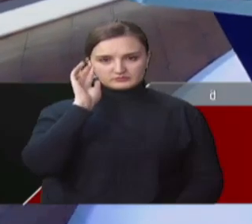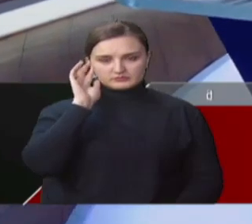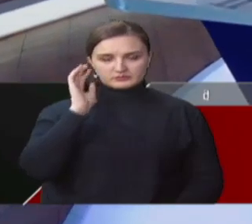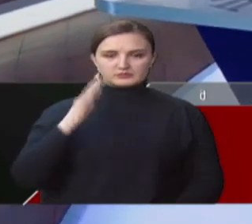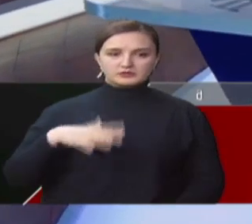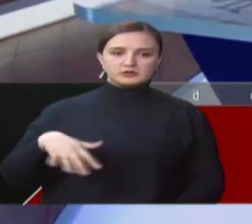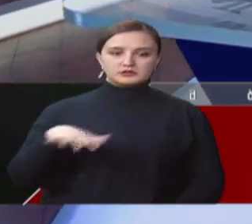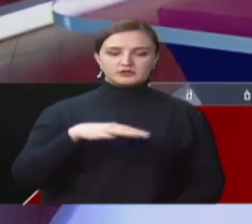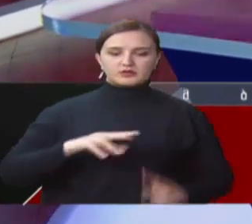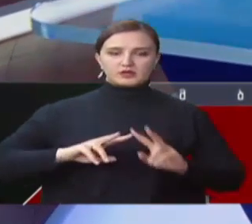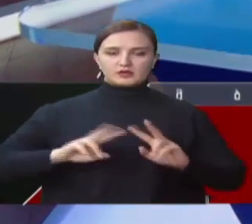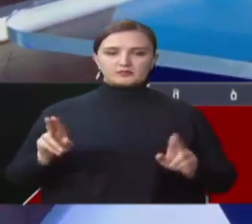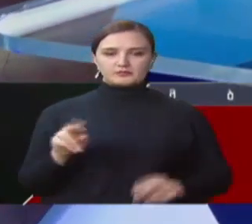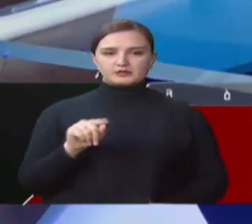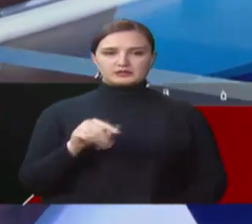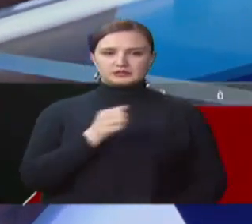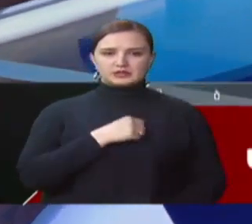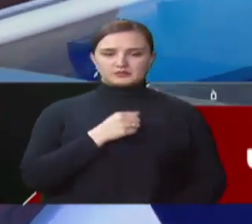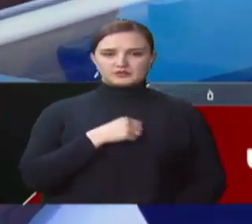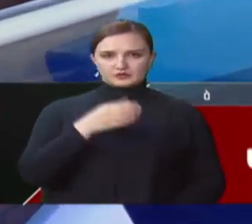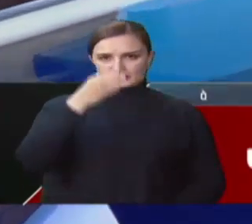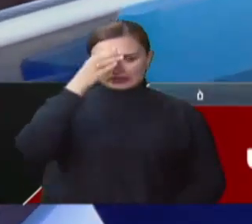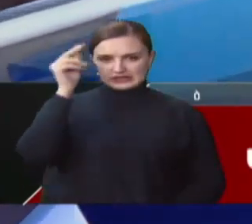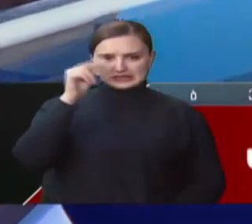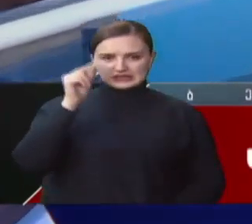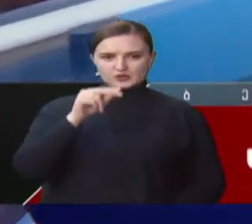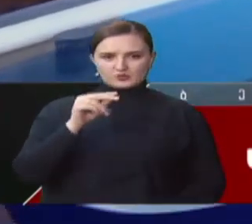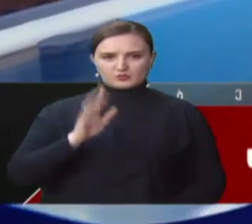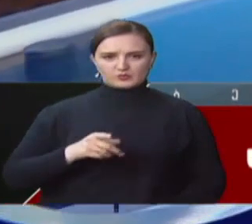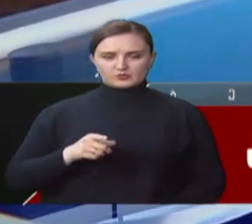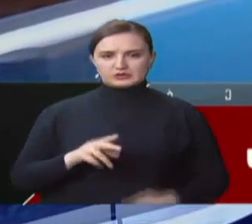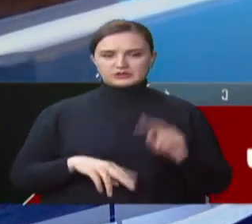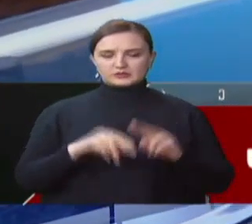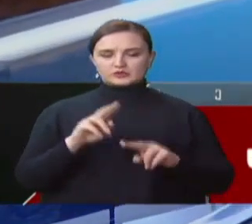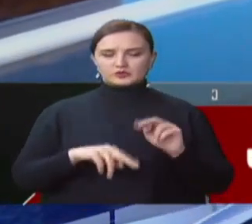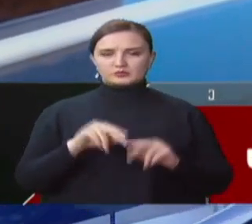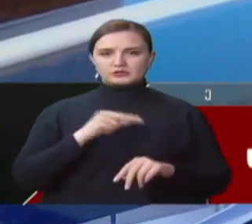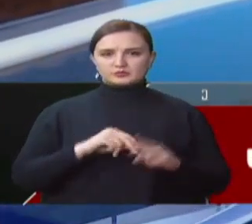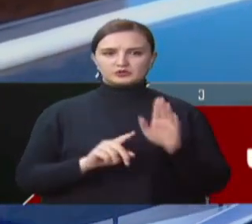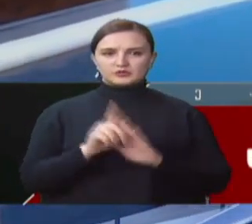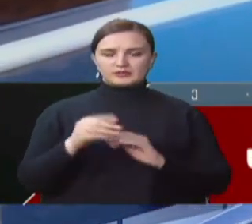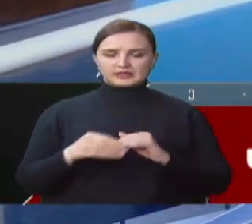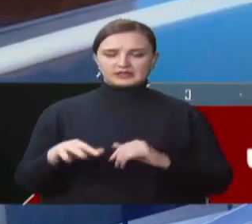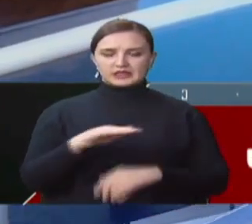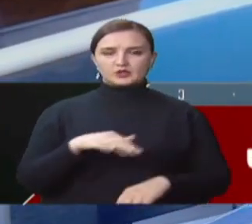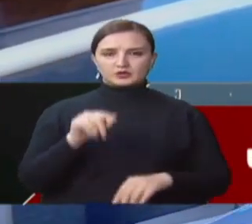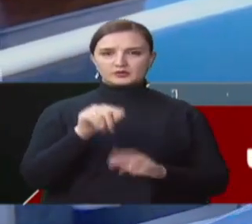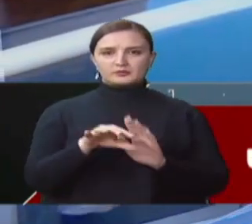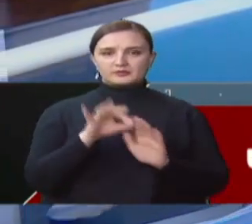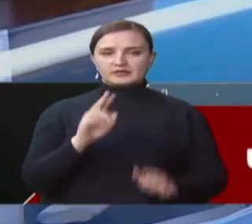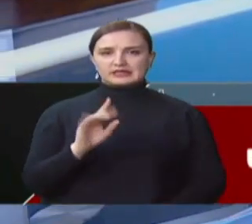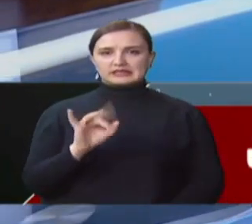Dasalt Sakartvelos mzgavsat kadetta samkhedro liceumi aghmosalt Sakartvelos ats ekneba samshenebulo samushaobi daiqo territoriat Krtsanis sheircha